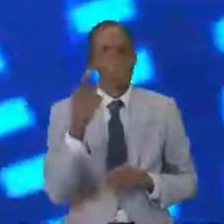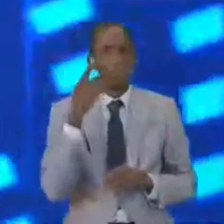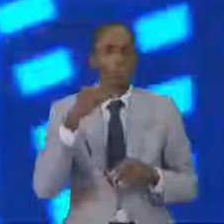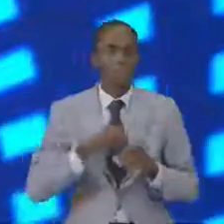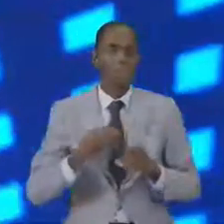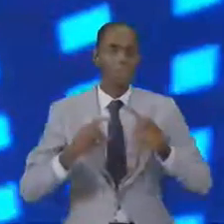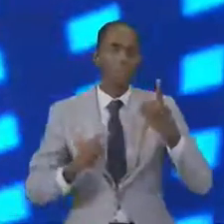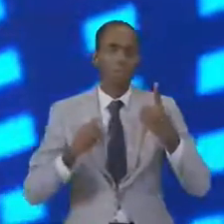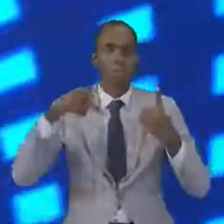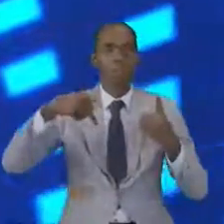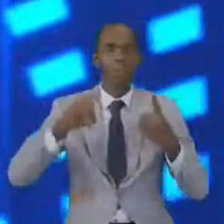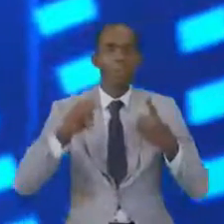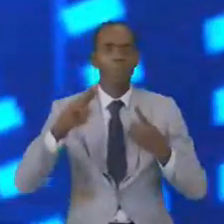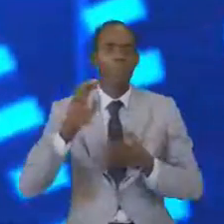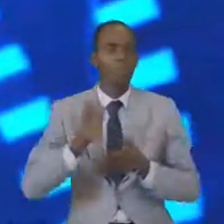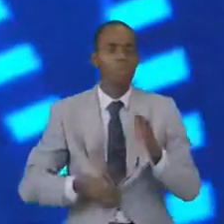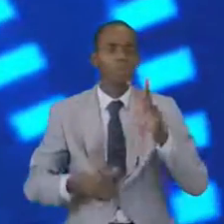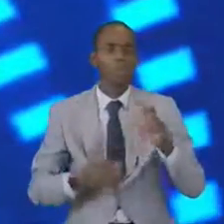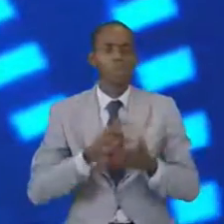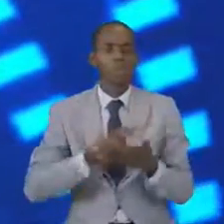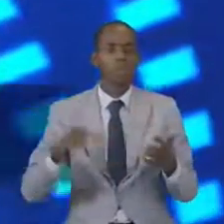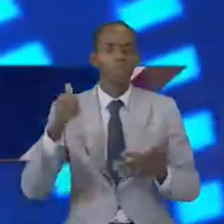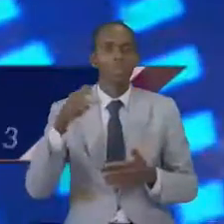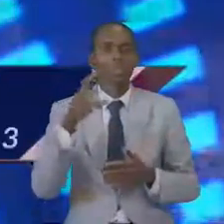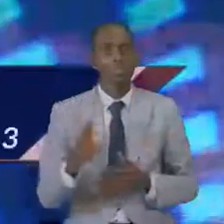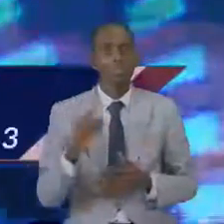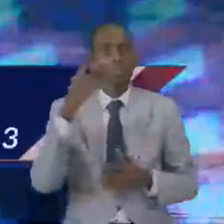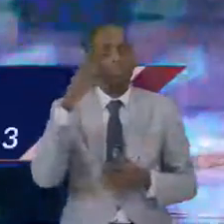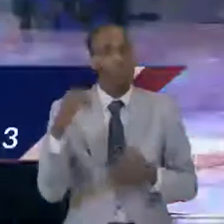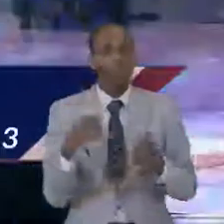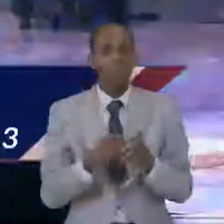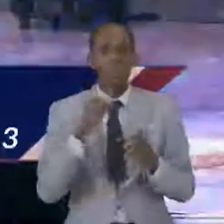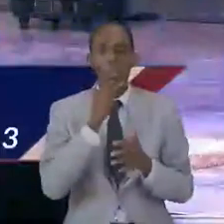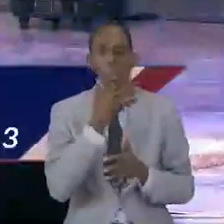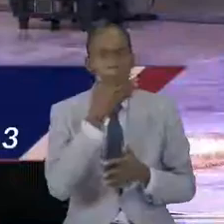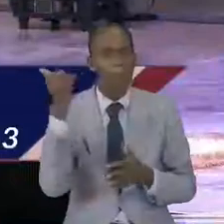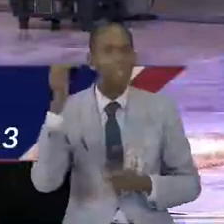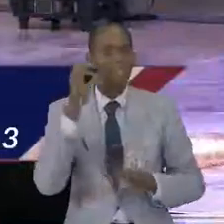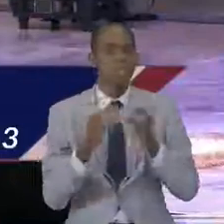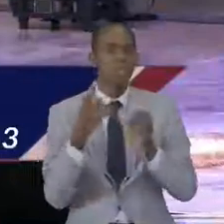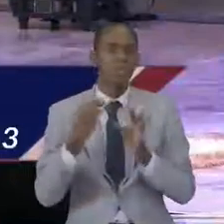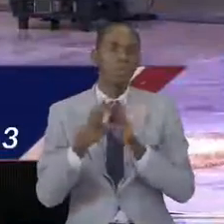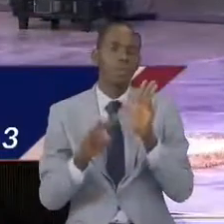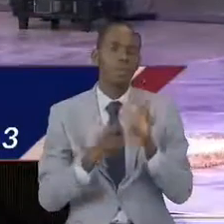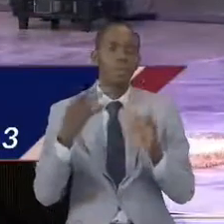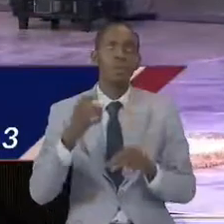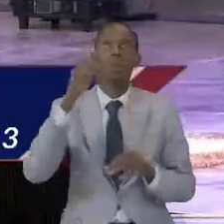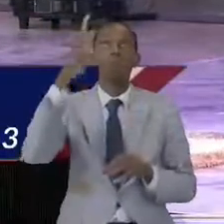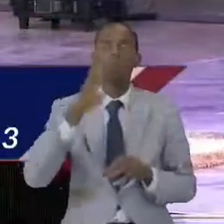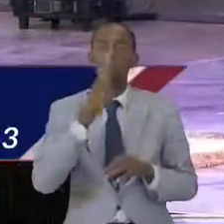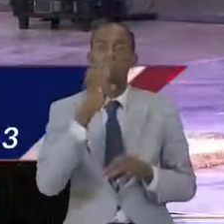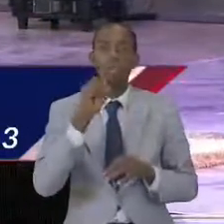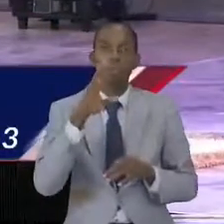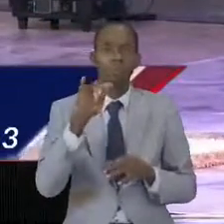un piège chapitre 3 allons dans le chapitre 3 verset 17 un piège chapitre verset 17 car il vaut mieux souffrir